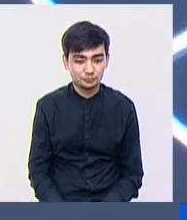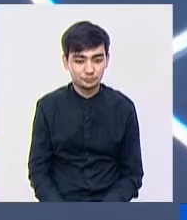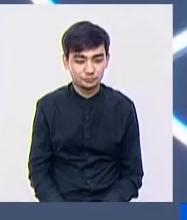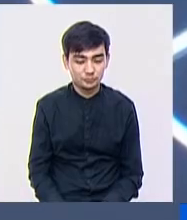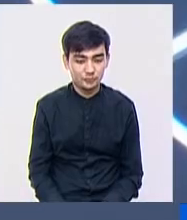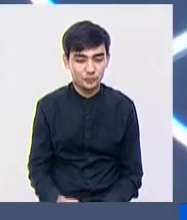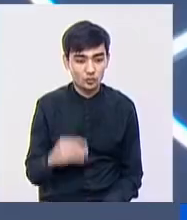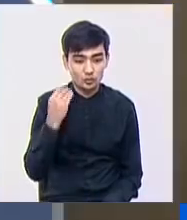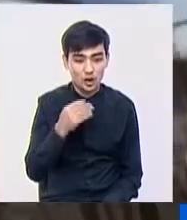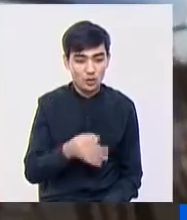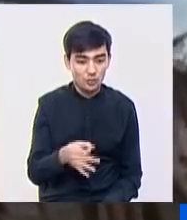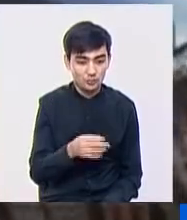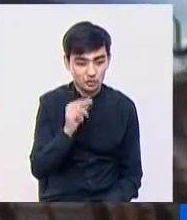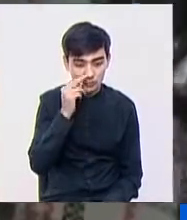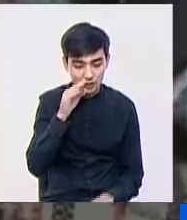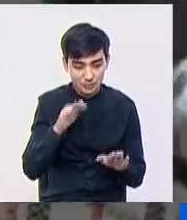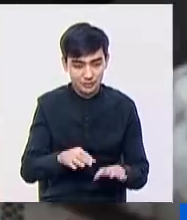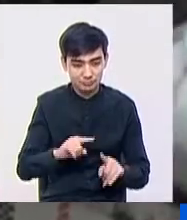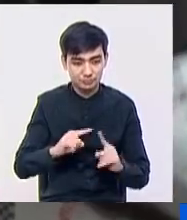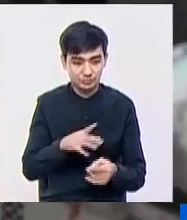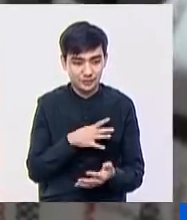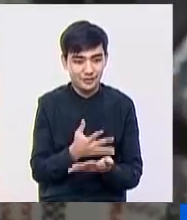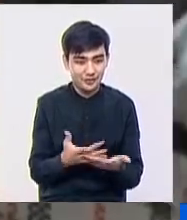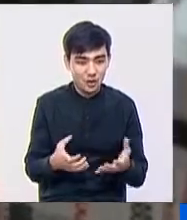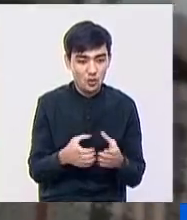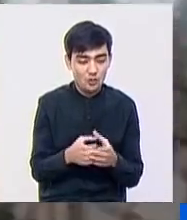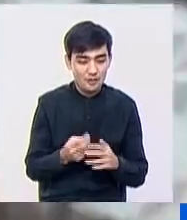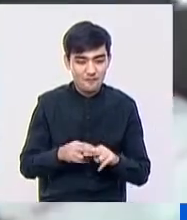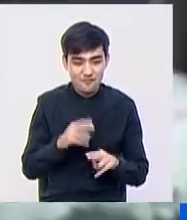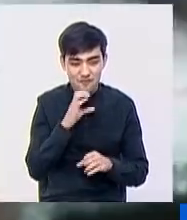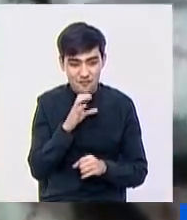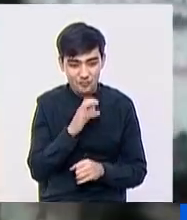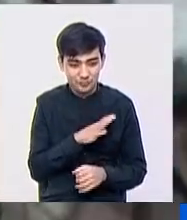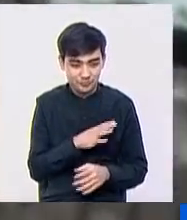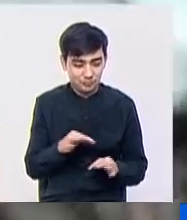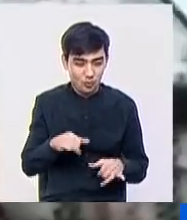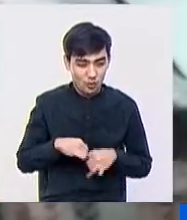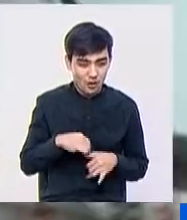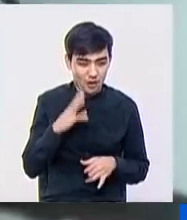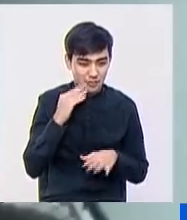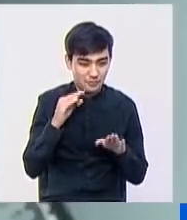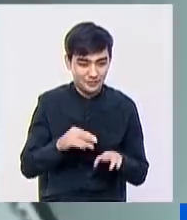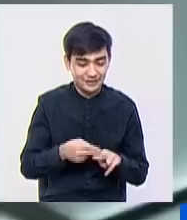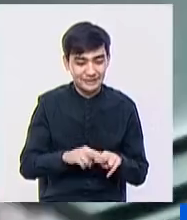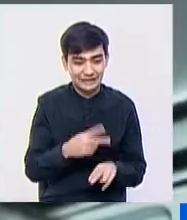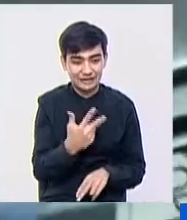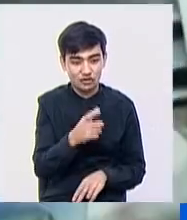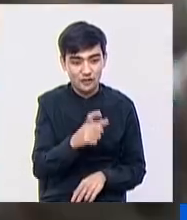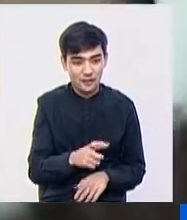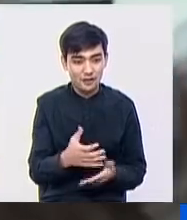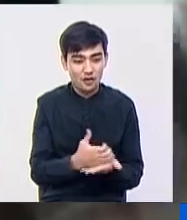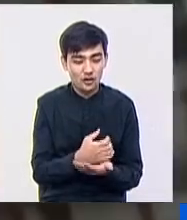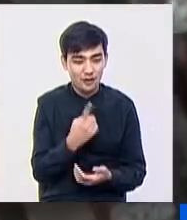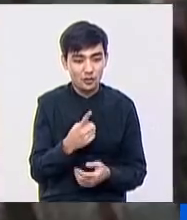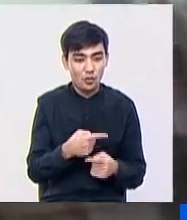В Туркестанской области в Шымкенте задержали несколько групп мародеров, которые бесчинствовали в Алматы. Троих нашли в одной